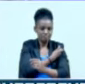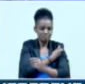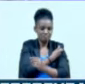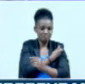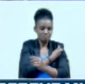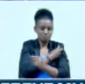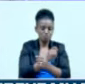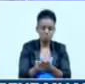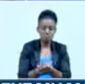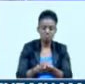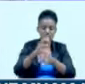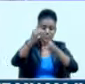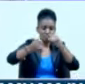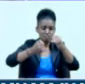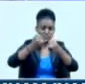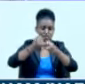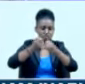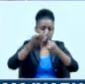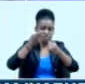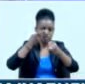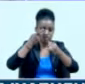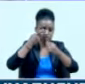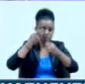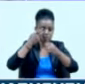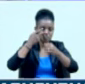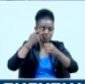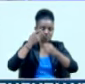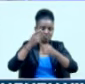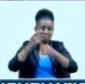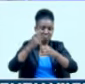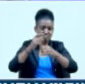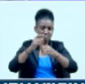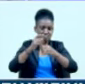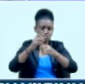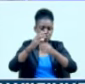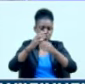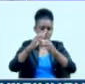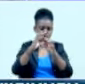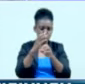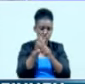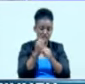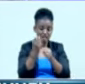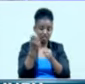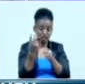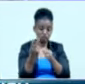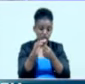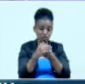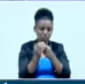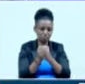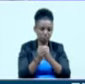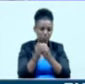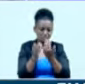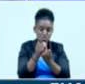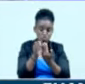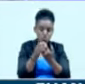ku kigo mpuzamahanga gihuriho n'imiryango ibiri yabibumbye ariwo umuryango wita